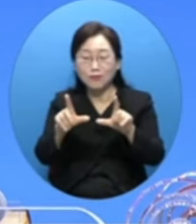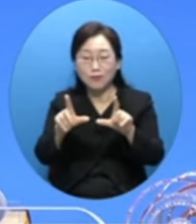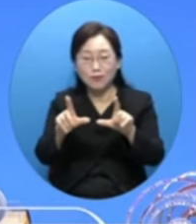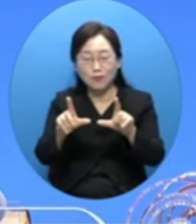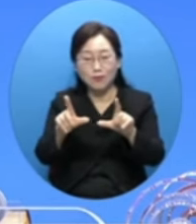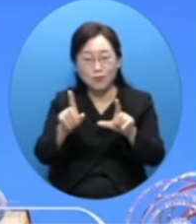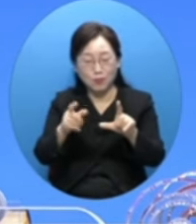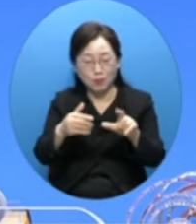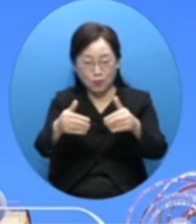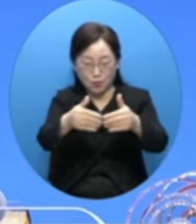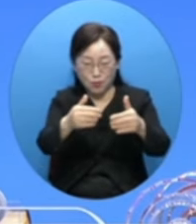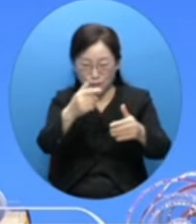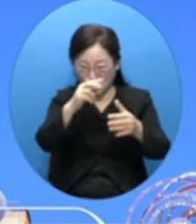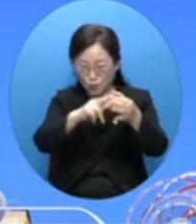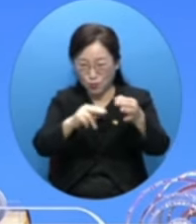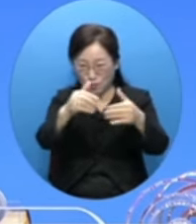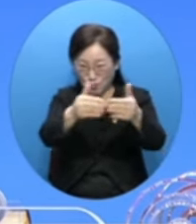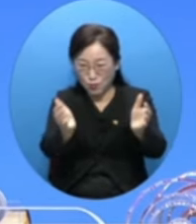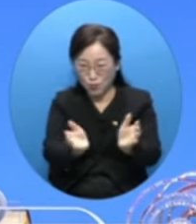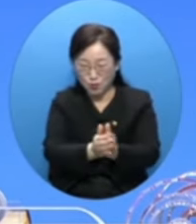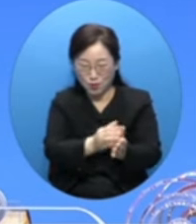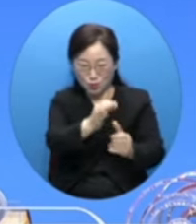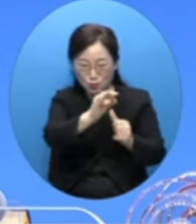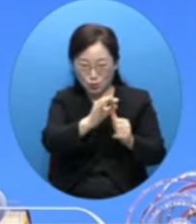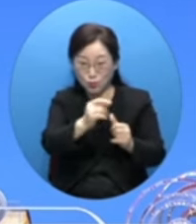교구에서 도와주고 또 나라에서 보조금이 나와서